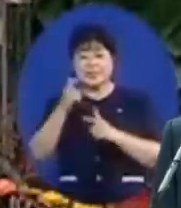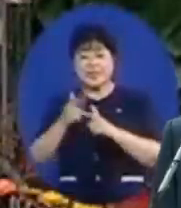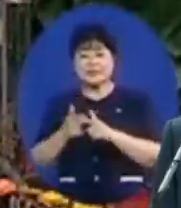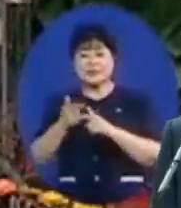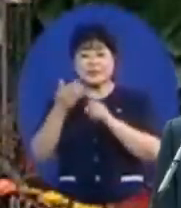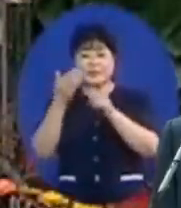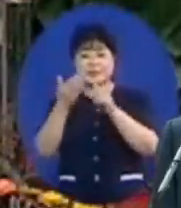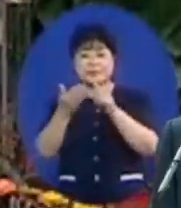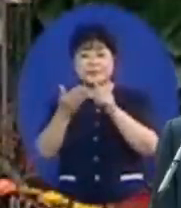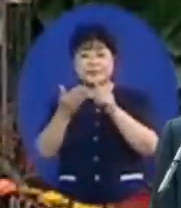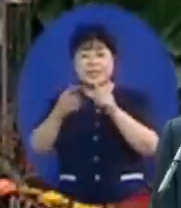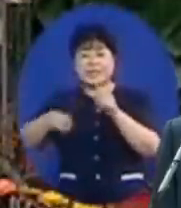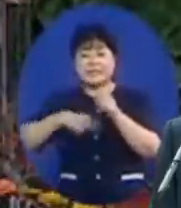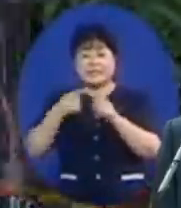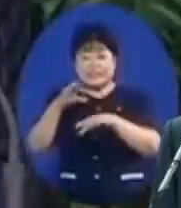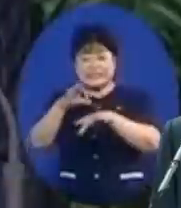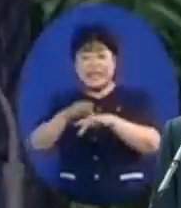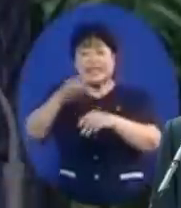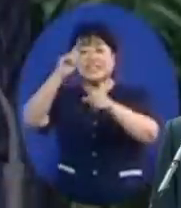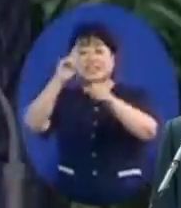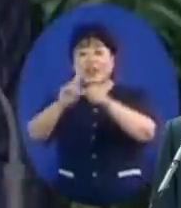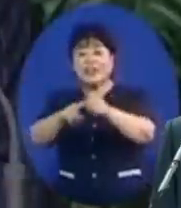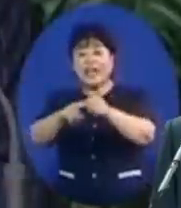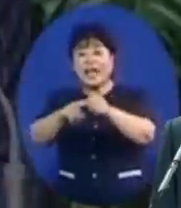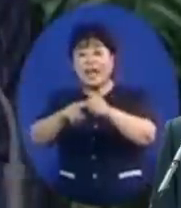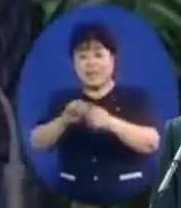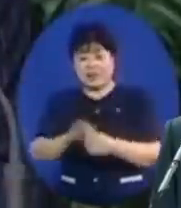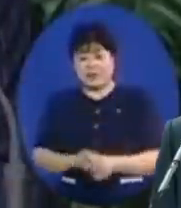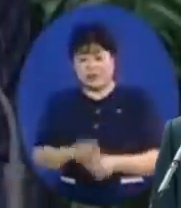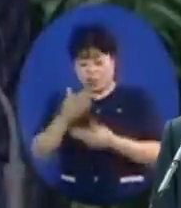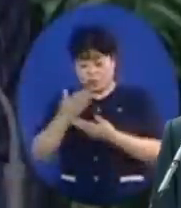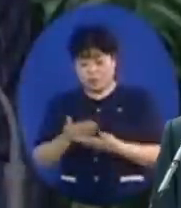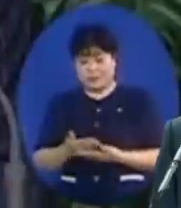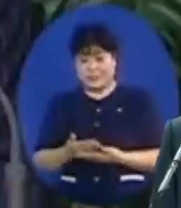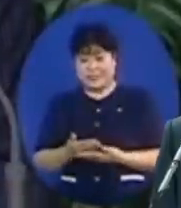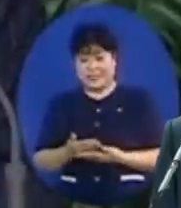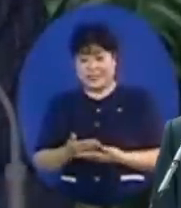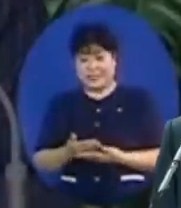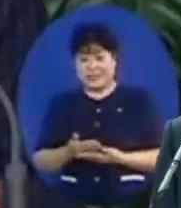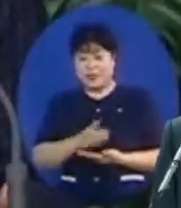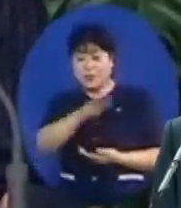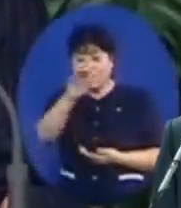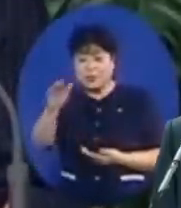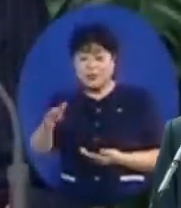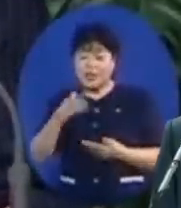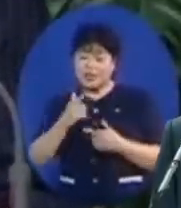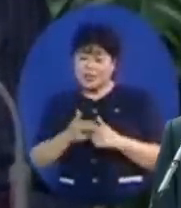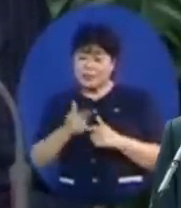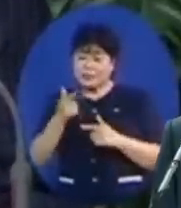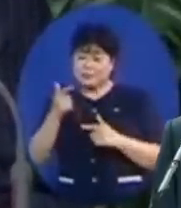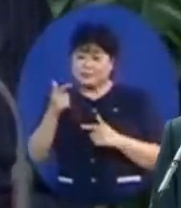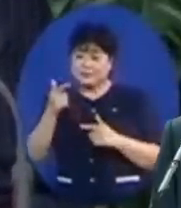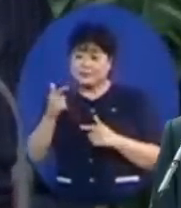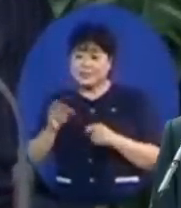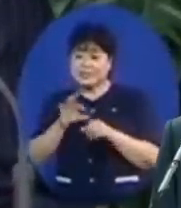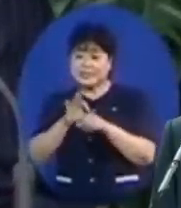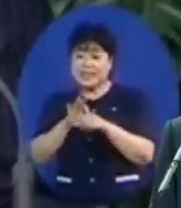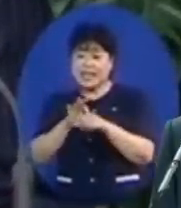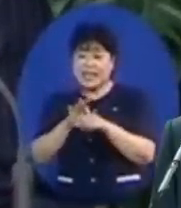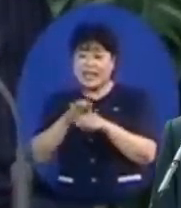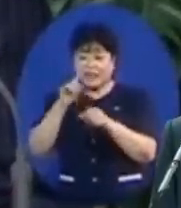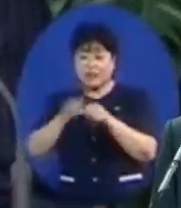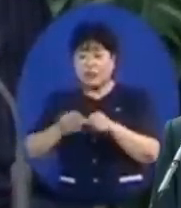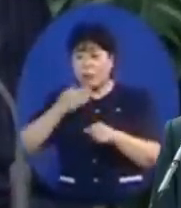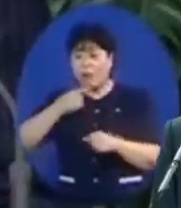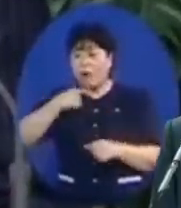예수님은 자기 살을 떡이라고 해서 우리에게 준 것입니다. 나는 예수님 살을 떡으로